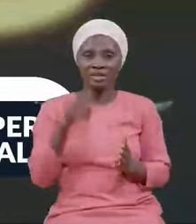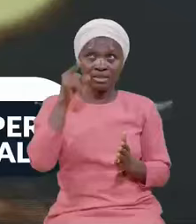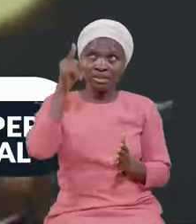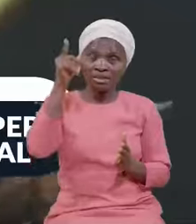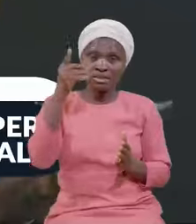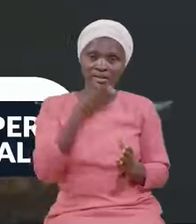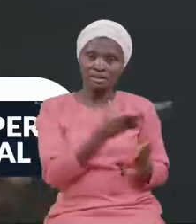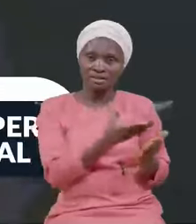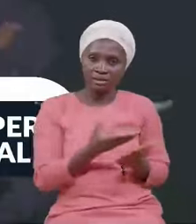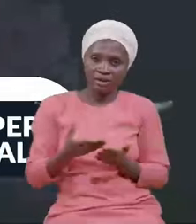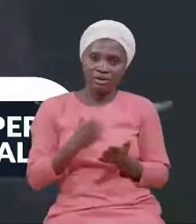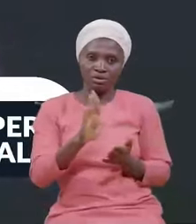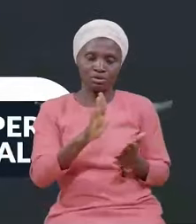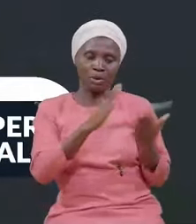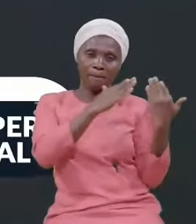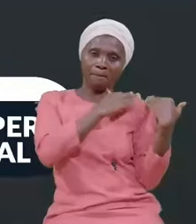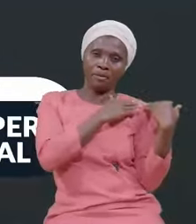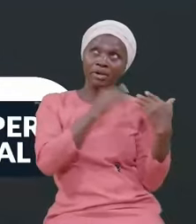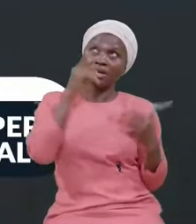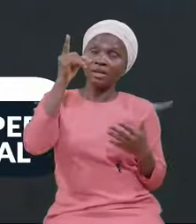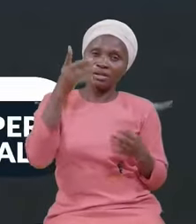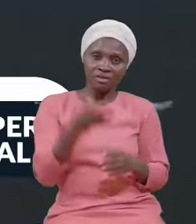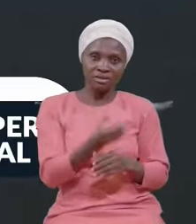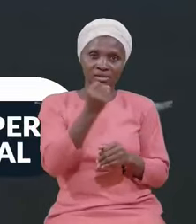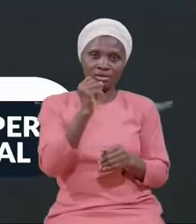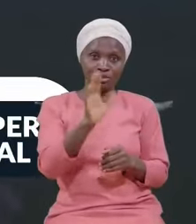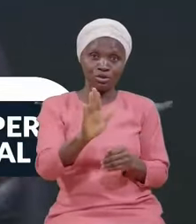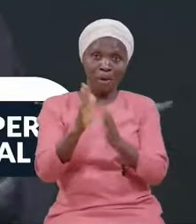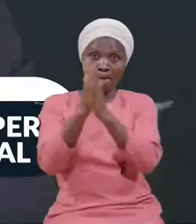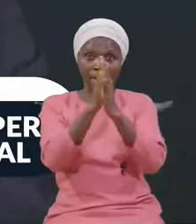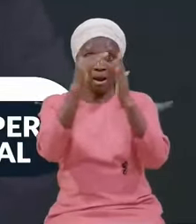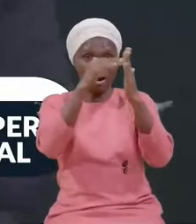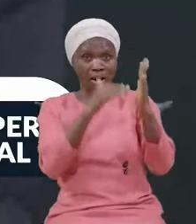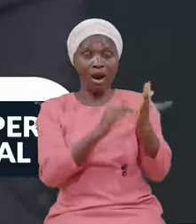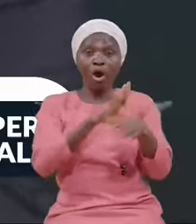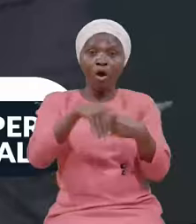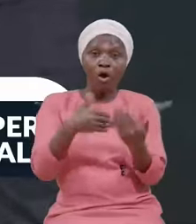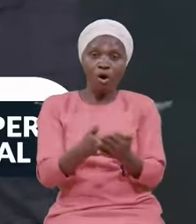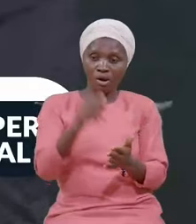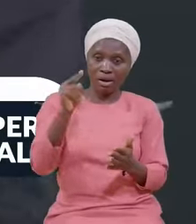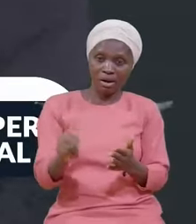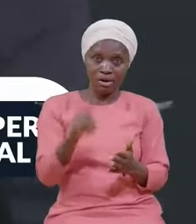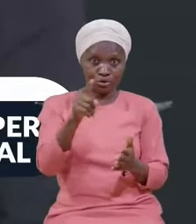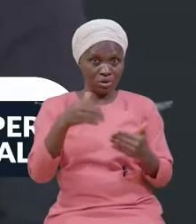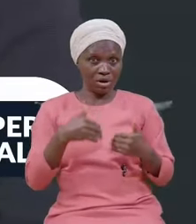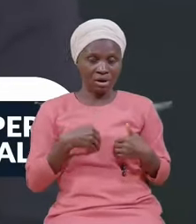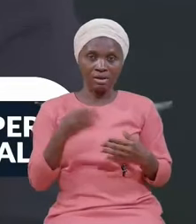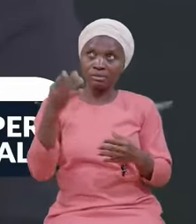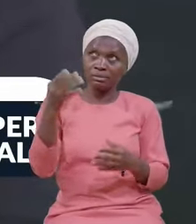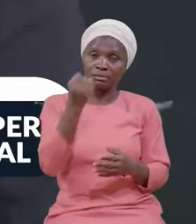il intercède, il prie pour toi. Il prend tes fardeaux. Il prend tes requêtes, il